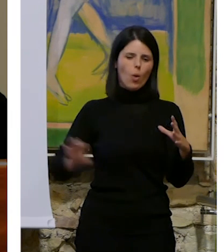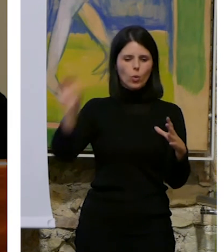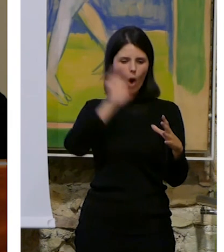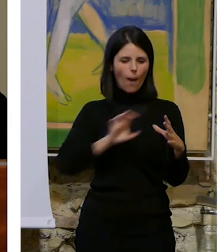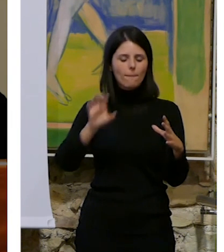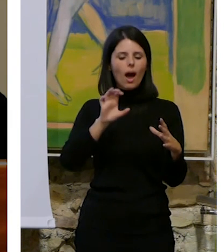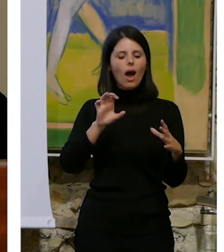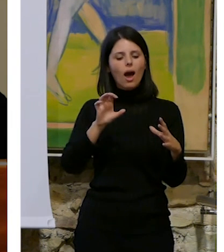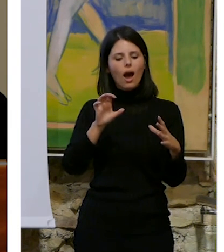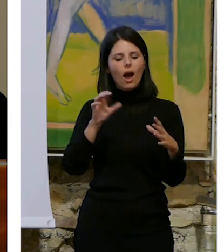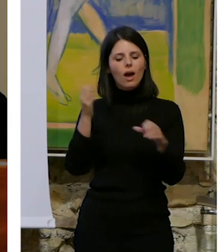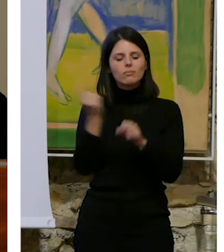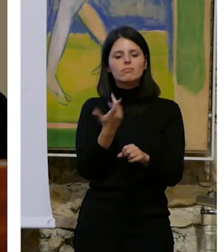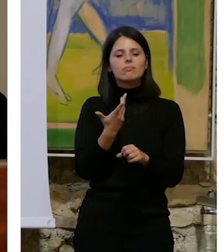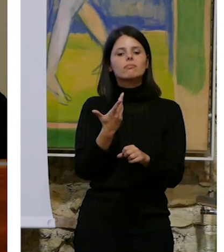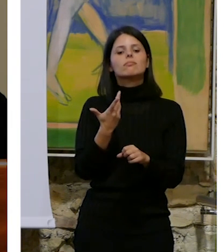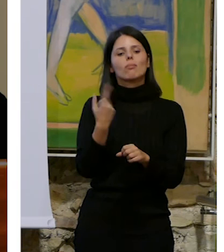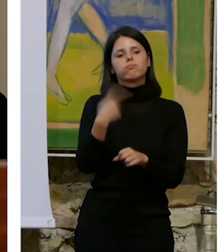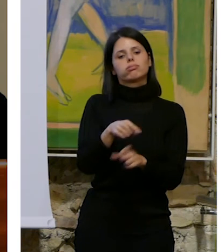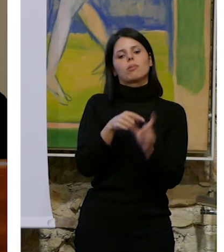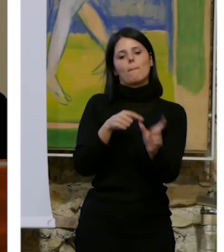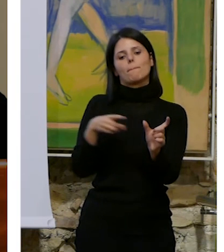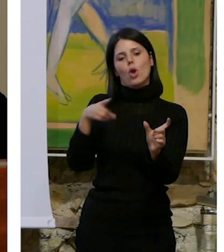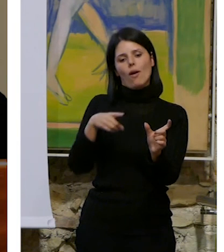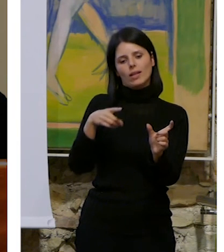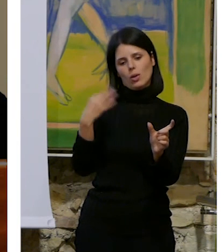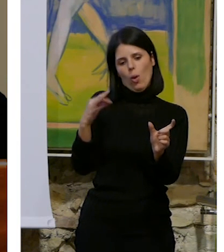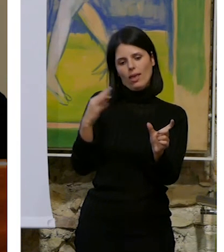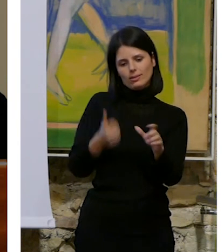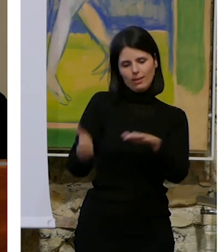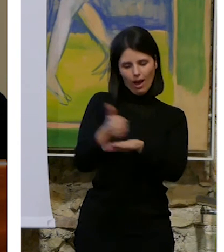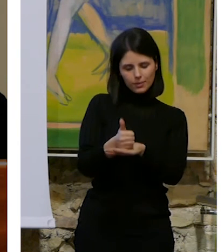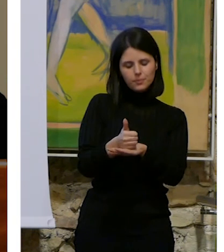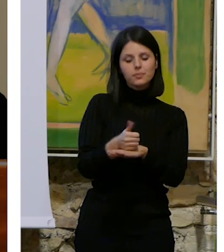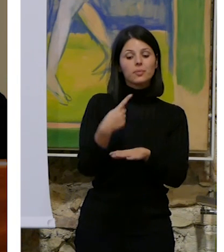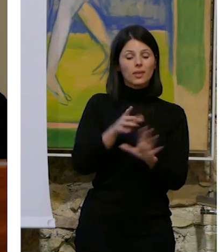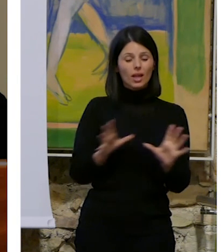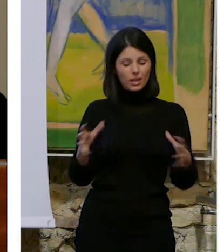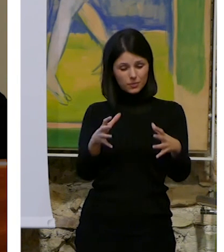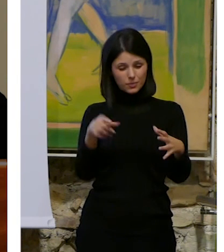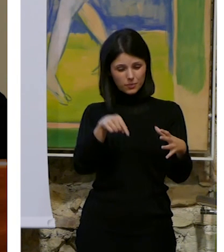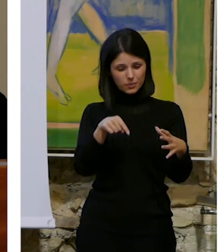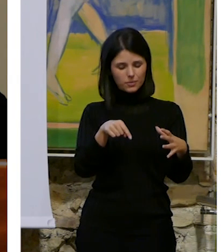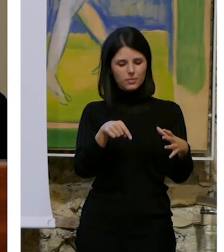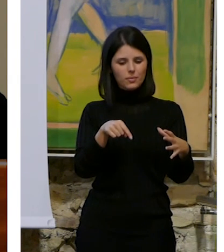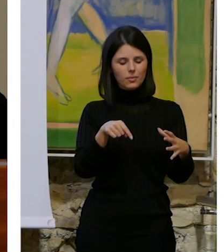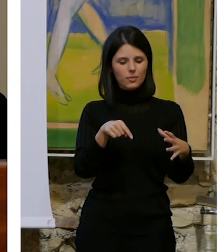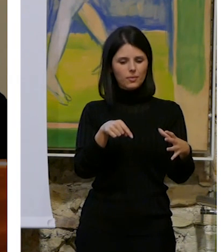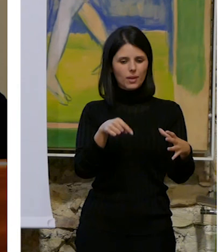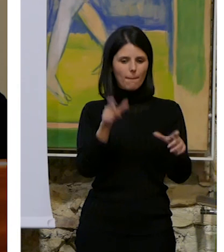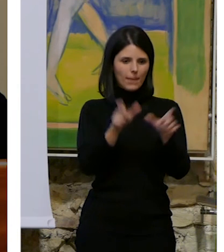Si fonda sulla prominenza. Ecco, questa classe, questa società, questo ceto, questa aggregazione di